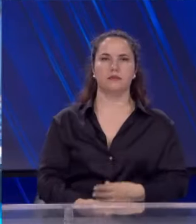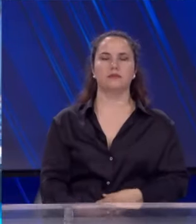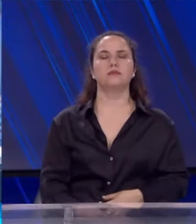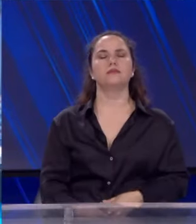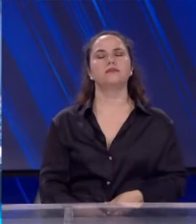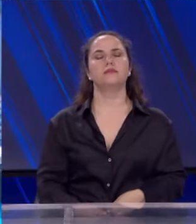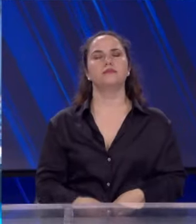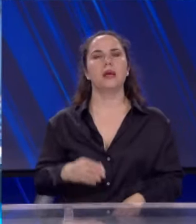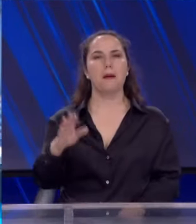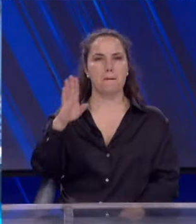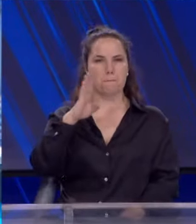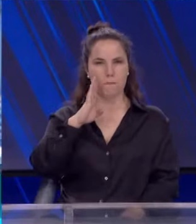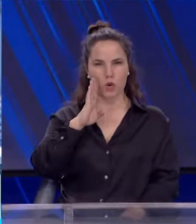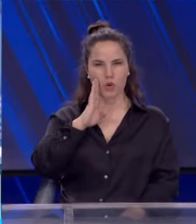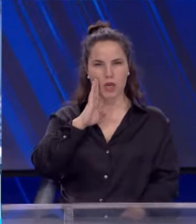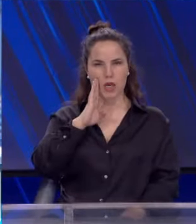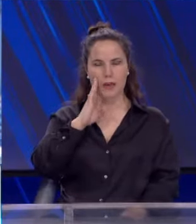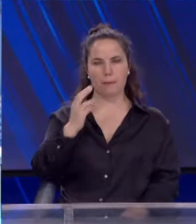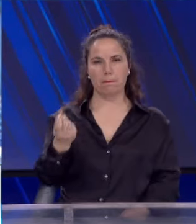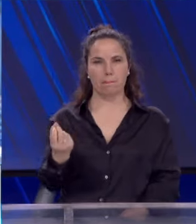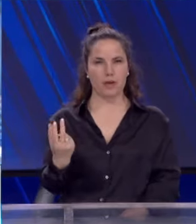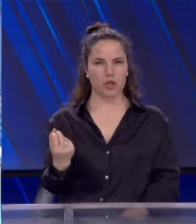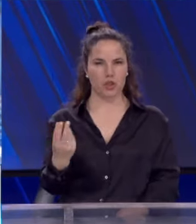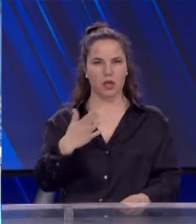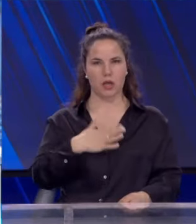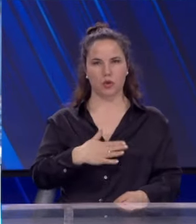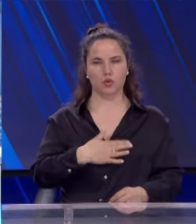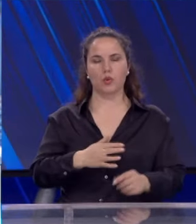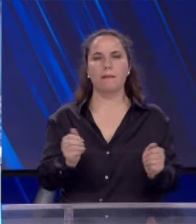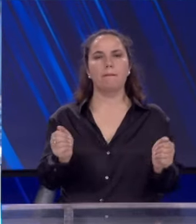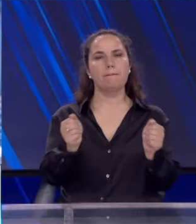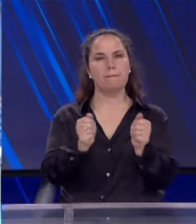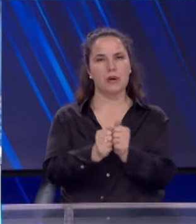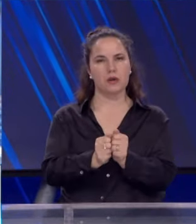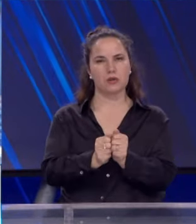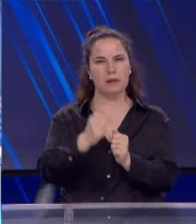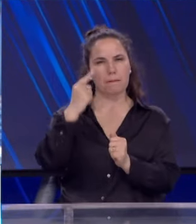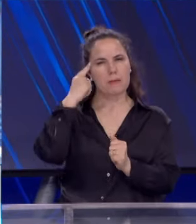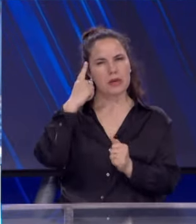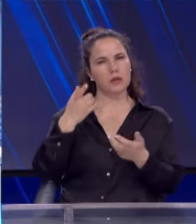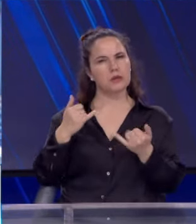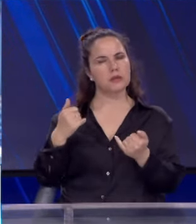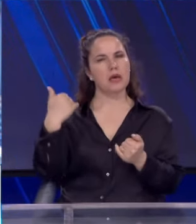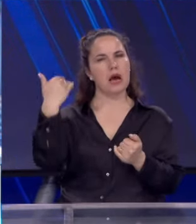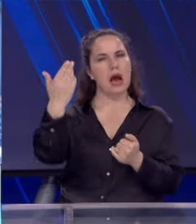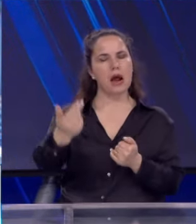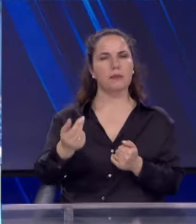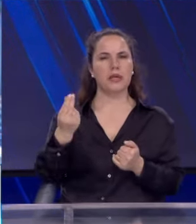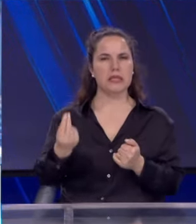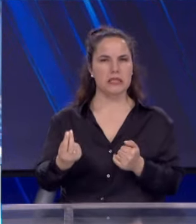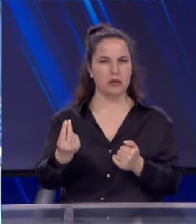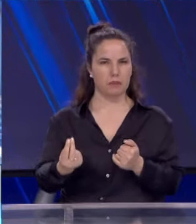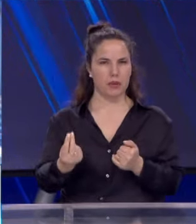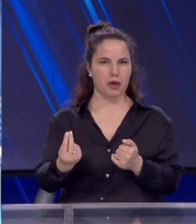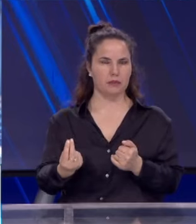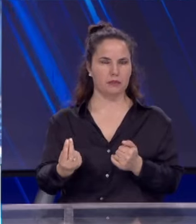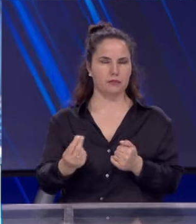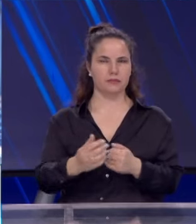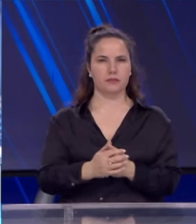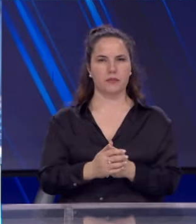Brukseli i kërkon Prishtinës zyrtare që të shmangë veprimet që mund të rrisin tensionet me Serbinë. Zëdhënësi i Komisionit Europian,